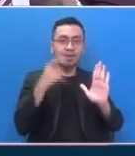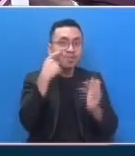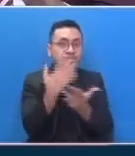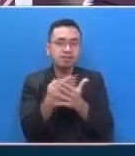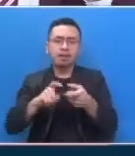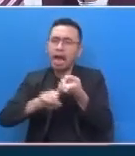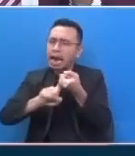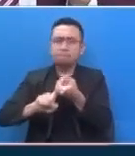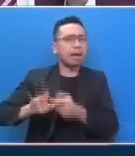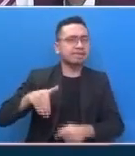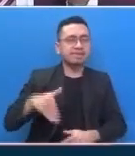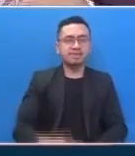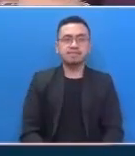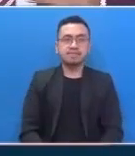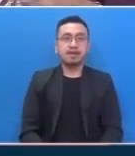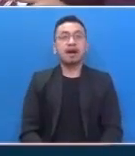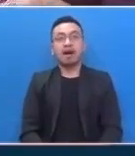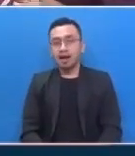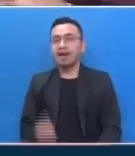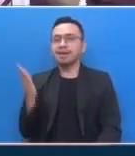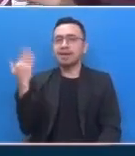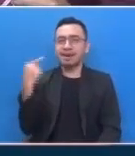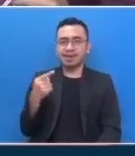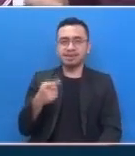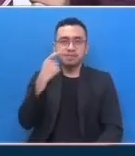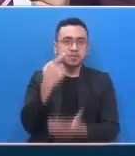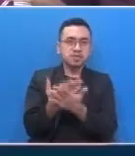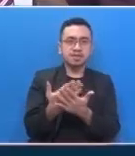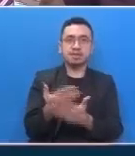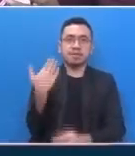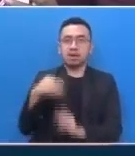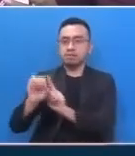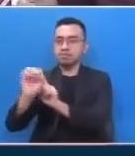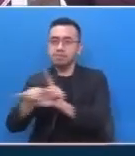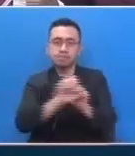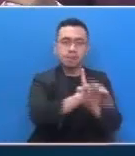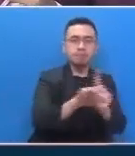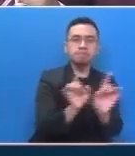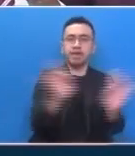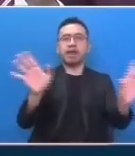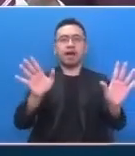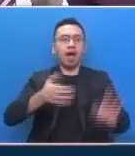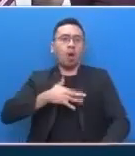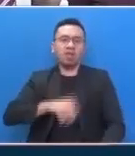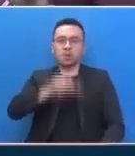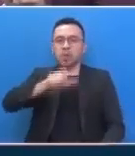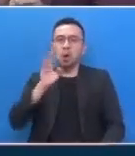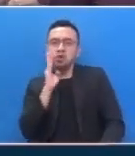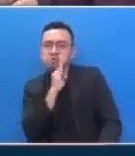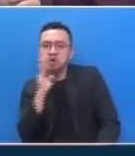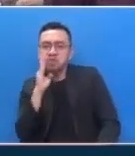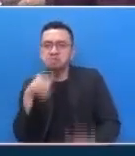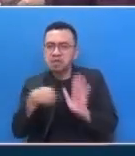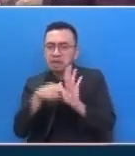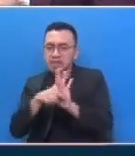sampai ee beda pendapat kemarin itu digoreng sehingga efeknya ke e efek politik begitu Jadi sebenarnya yang ingin ditunjukkan